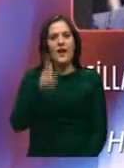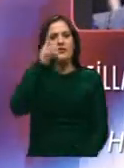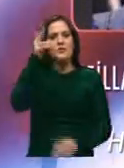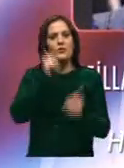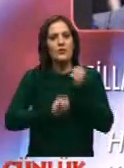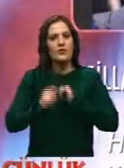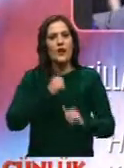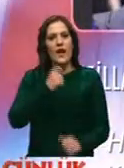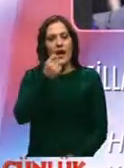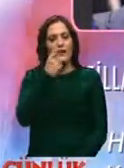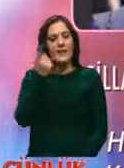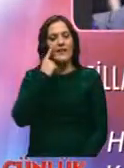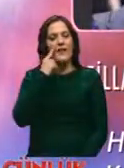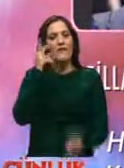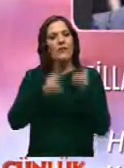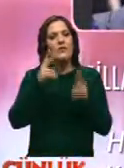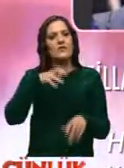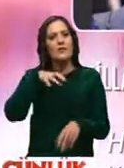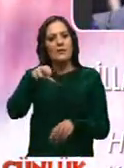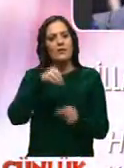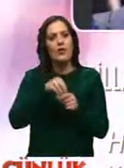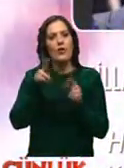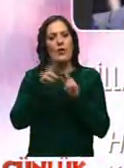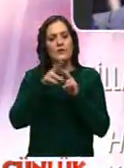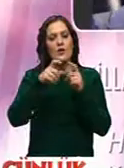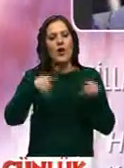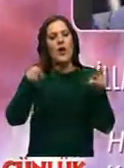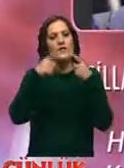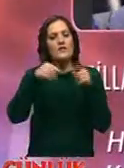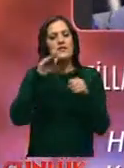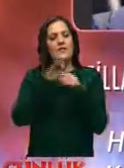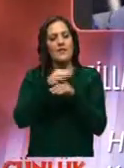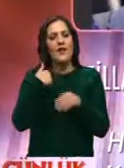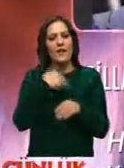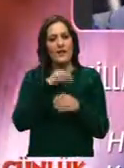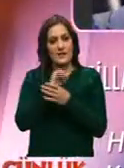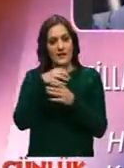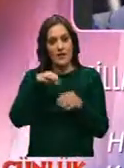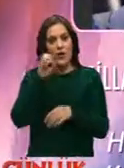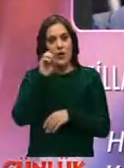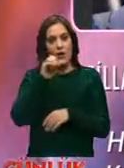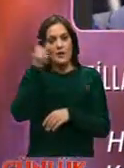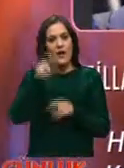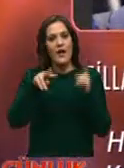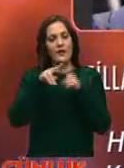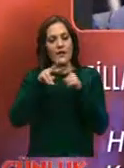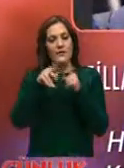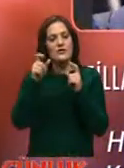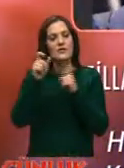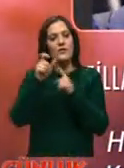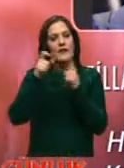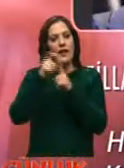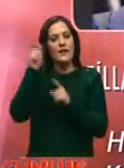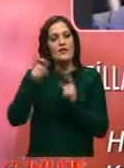Hacettepe Üniversitesi Ankara Devlet Konservatuarı Kompozisyon ve Orkestra Şefliği Ana Sanat Dalı öğretim görevlilerinden Atilla Çağdaş Değer